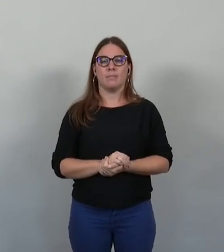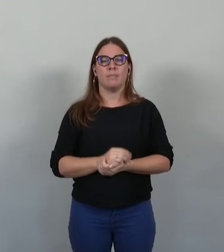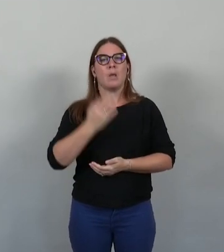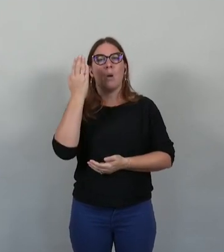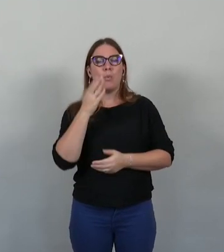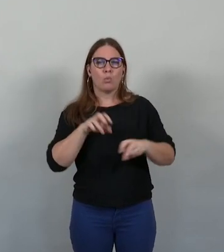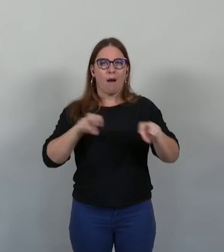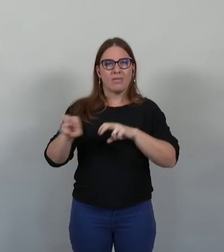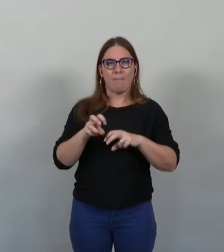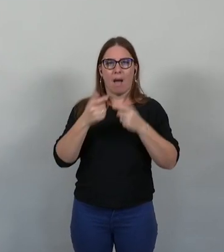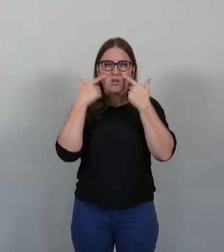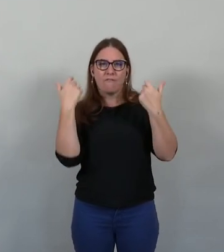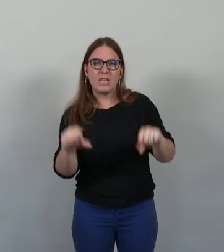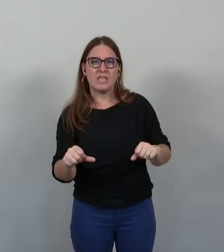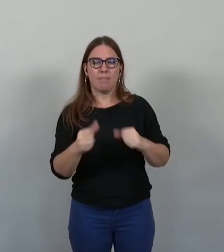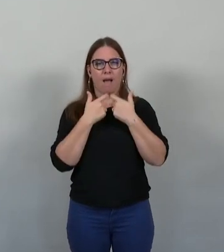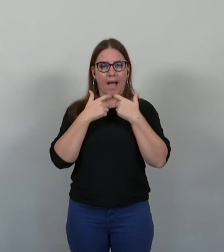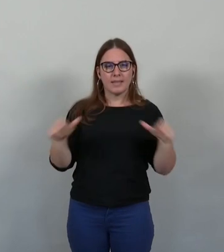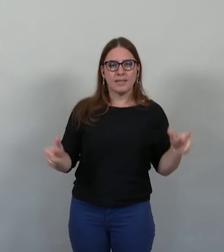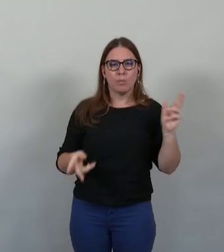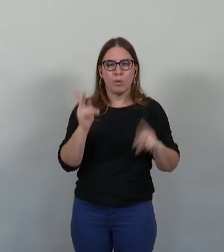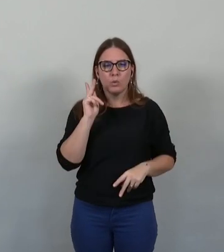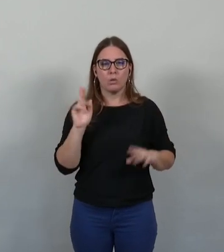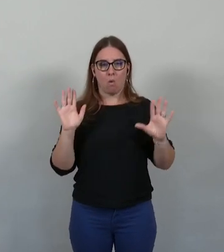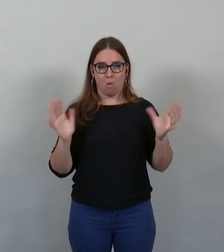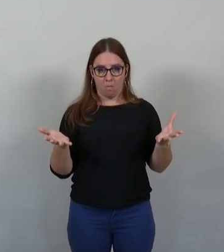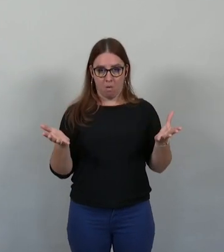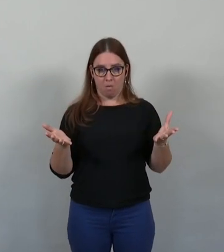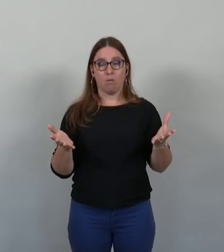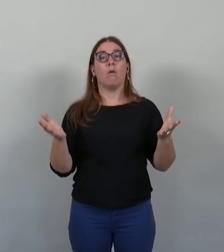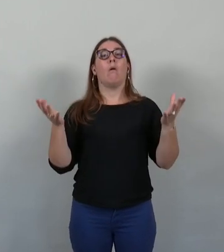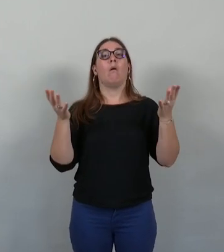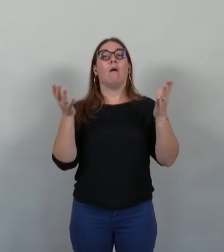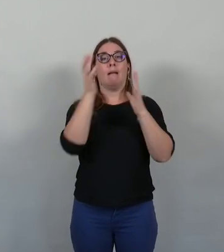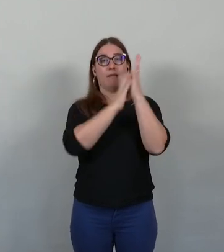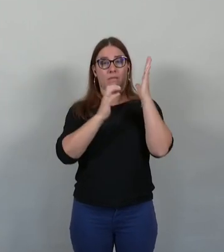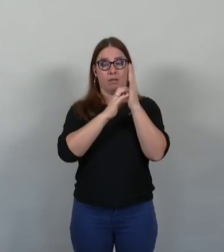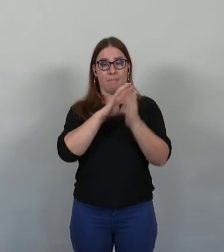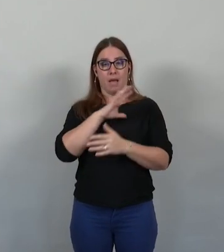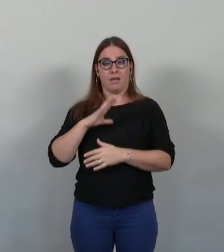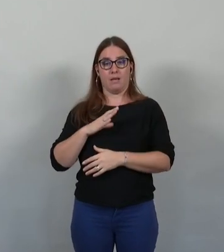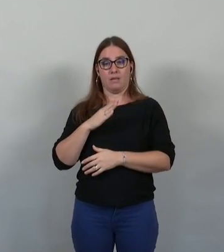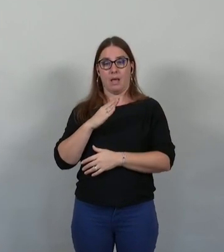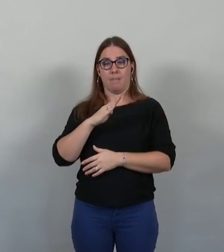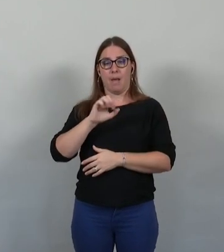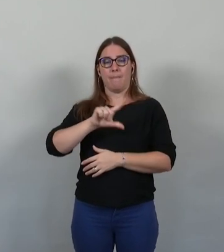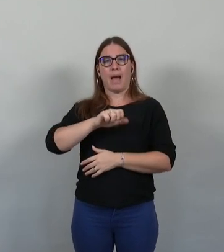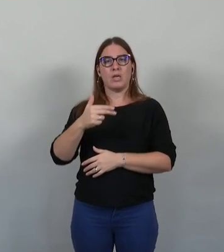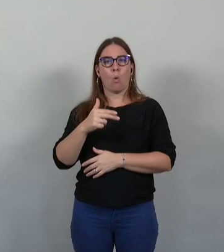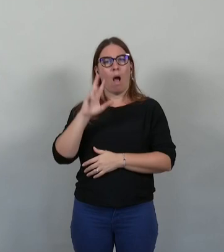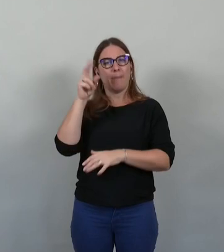démarche plus visible et accessible nous proposons dans dans cette délibération que nathal bon cycliste longue distance